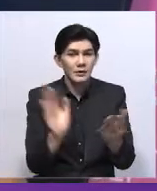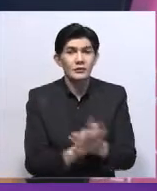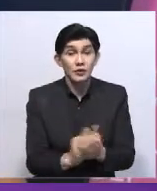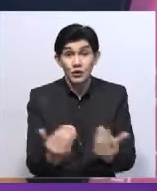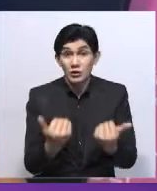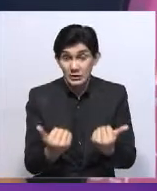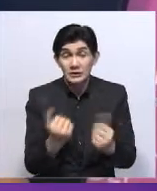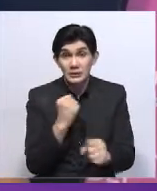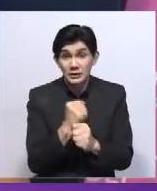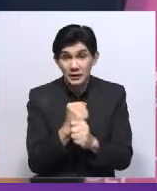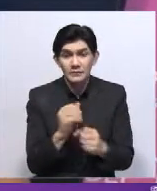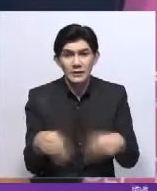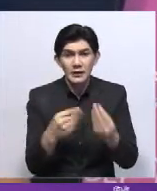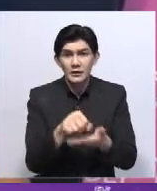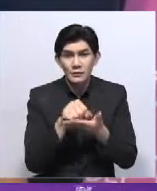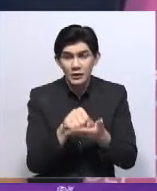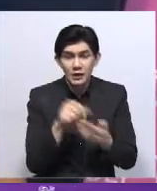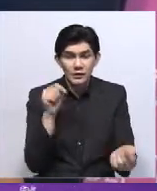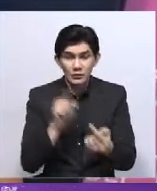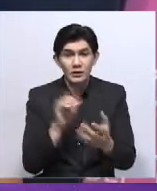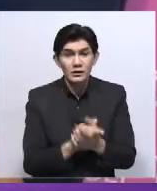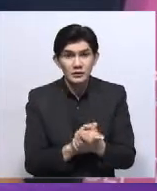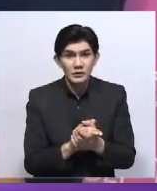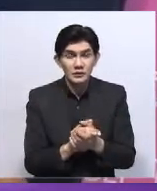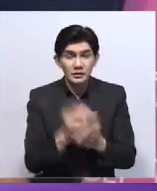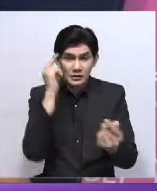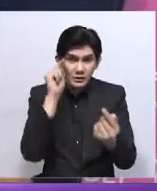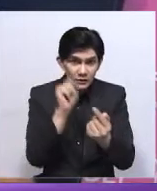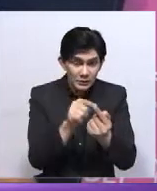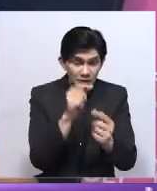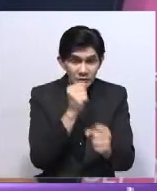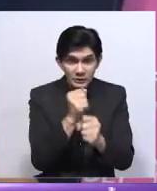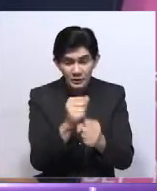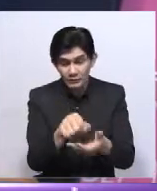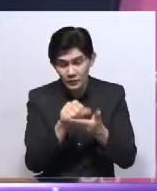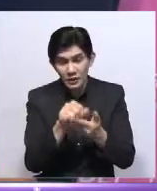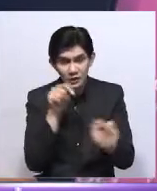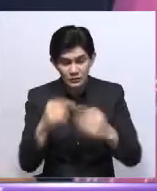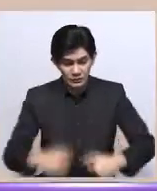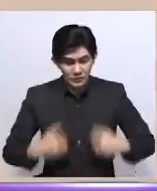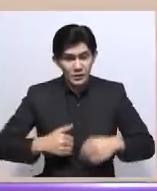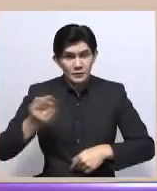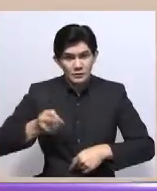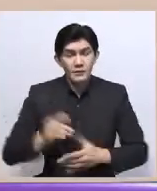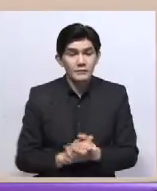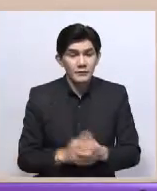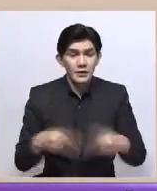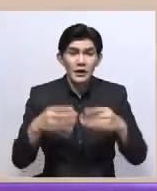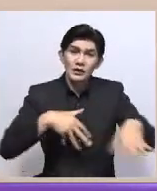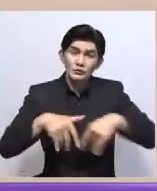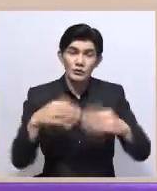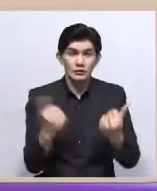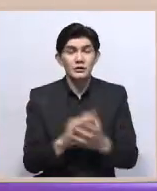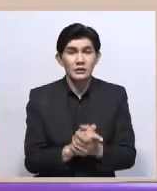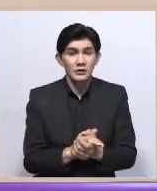ตรงนี้จะเป็นการให้บริการที่เป็นการเข้าถึงนะครับในการให้บริการในชีวิตประจำวันให้พี่น้องประชาชน